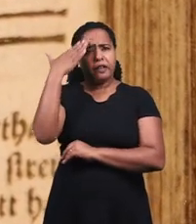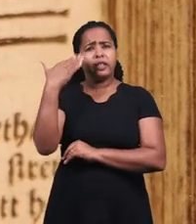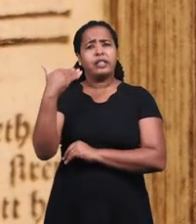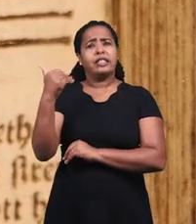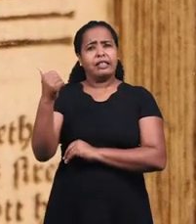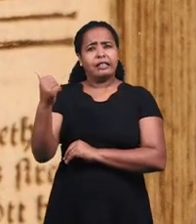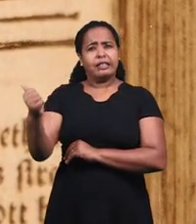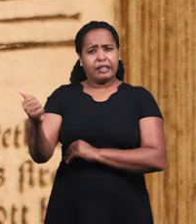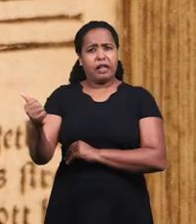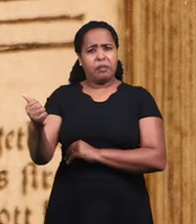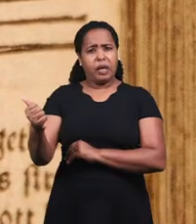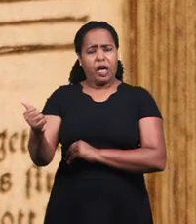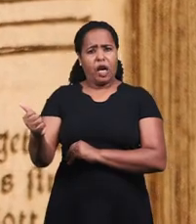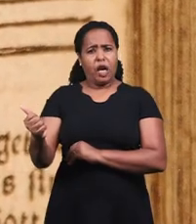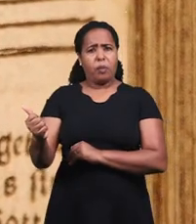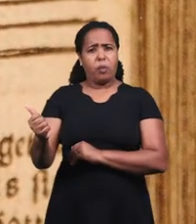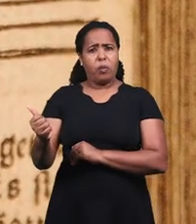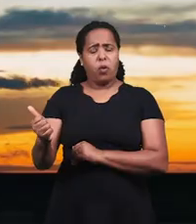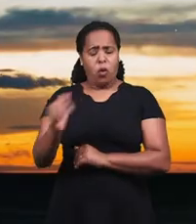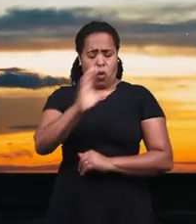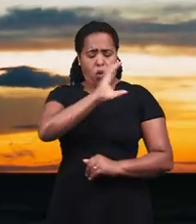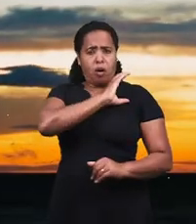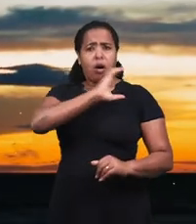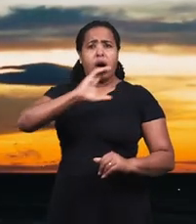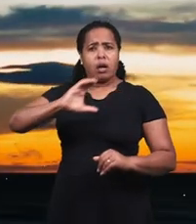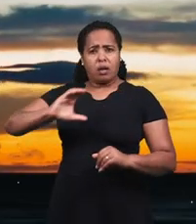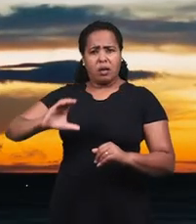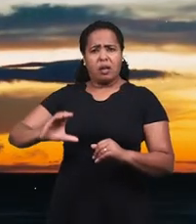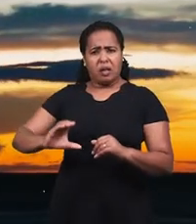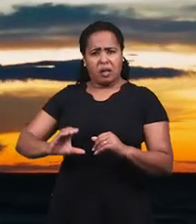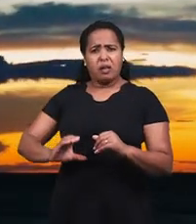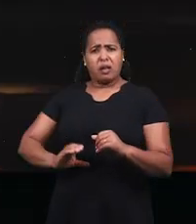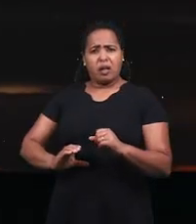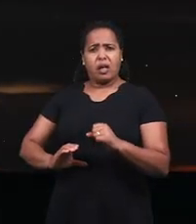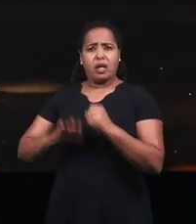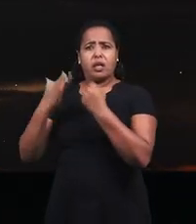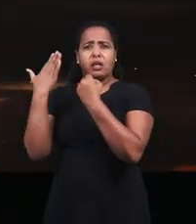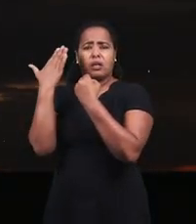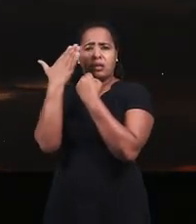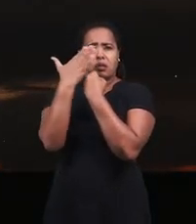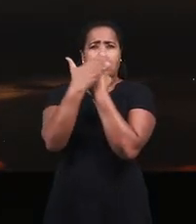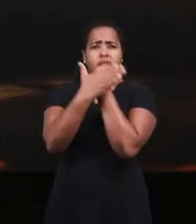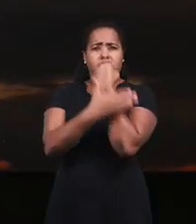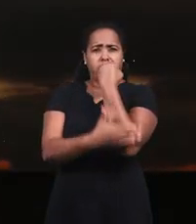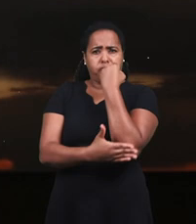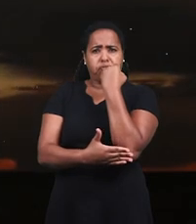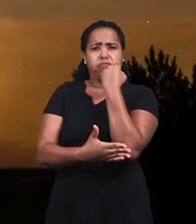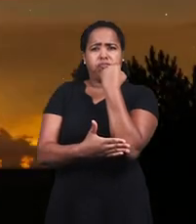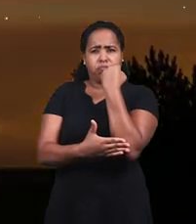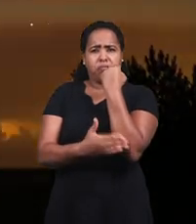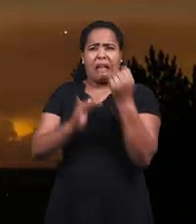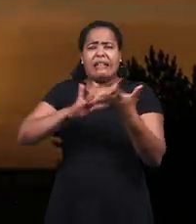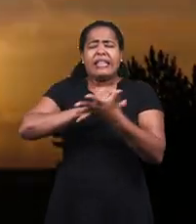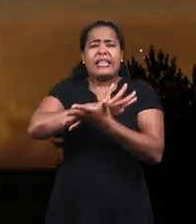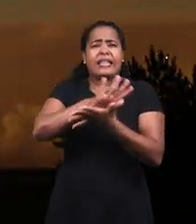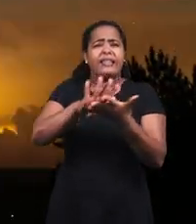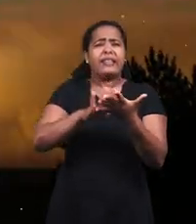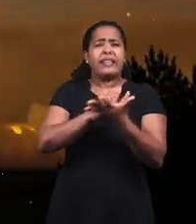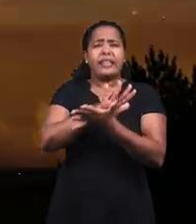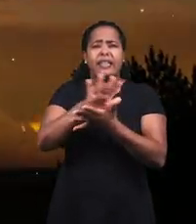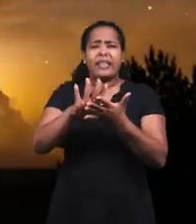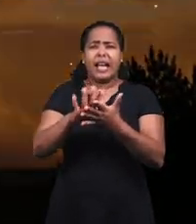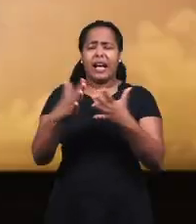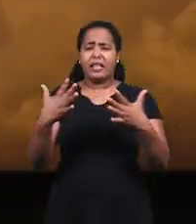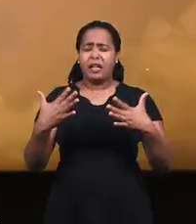мы уверены. И ничто нас не запугает,